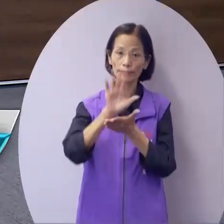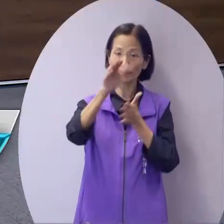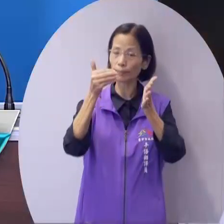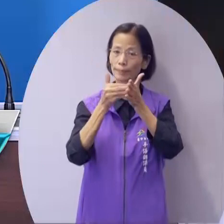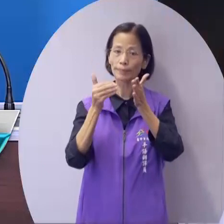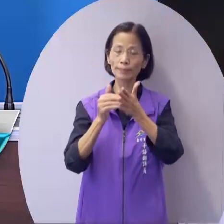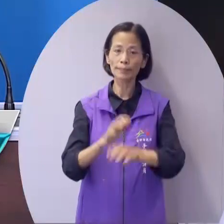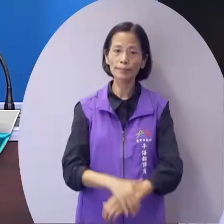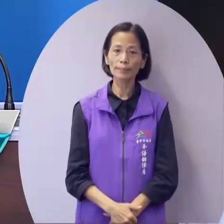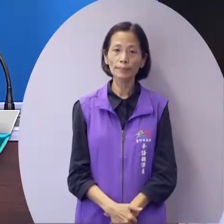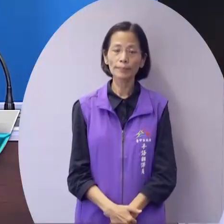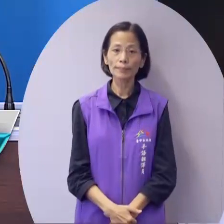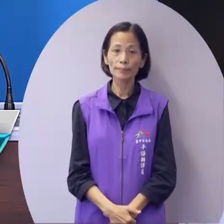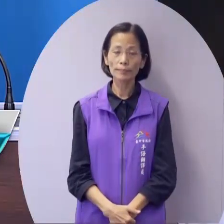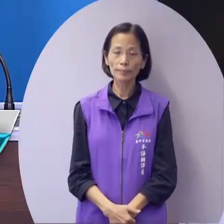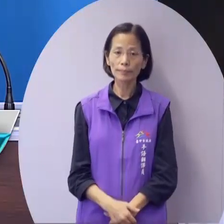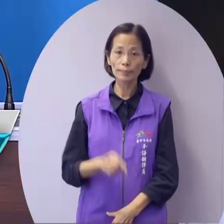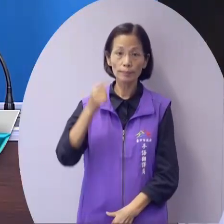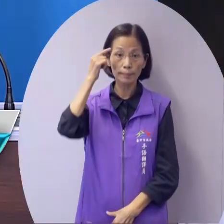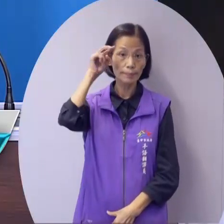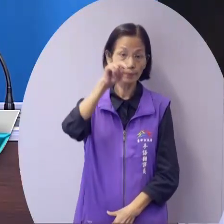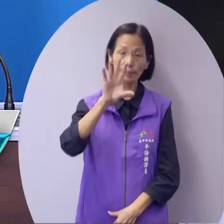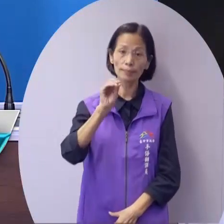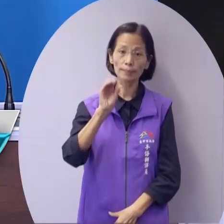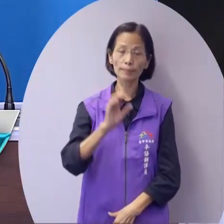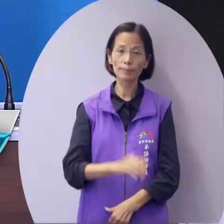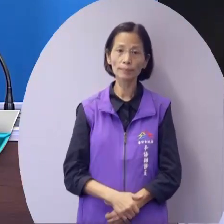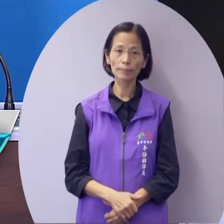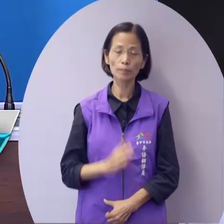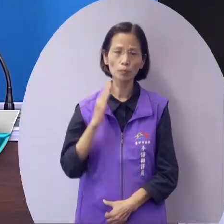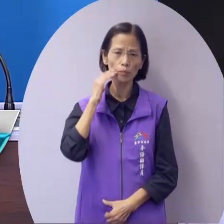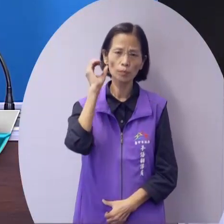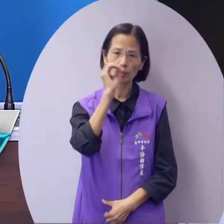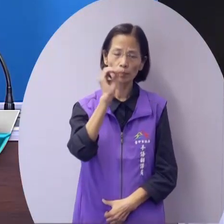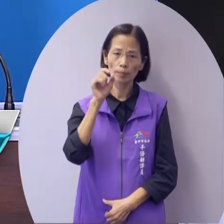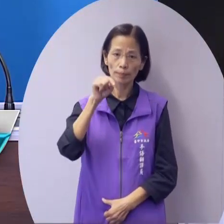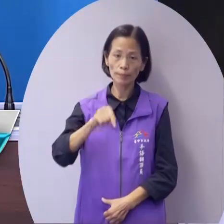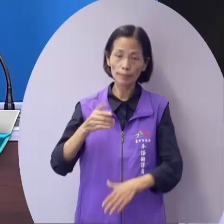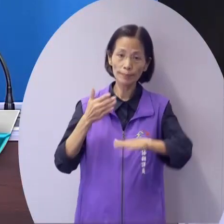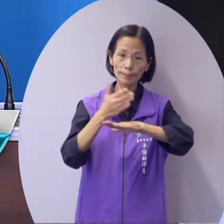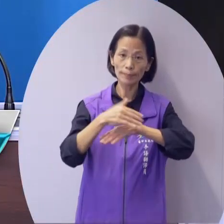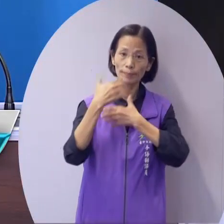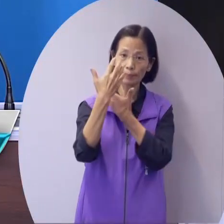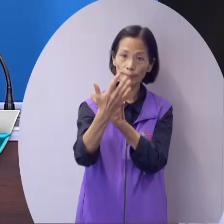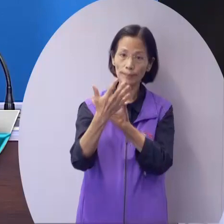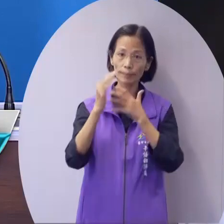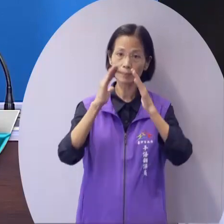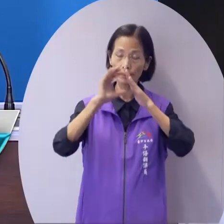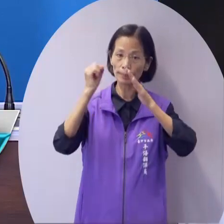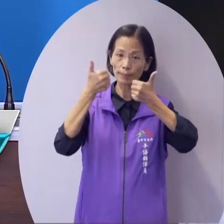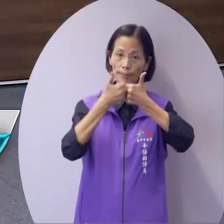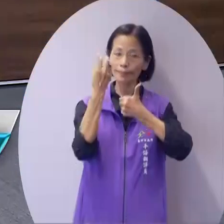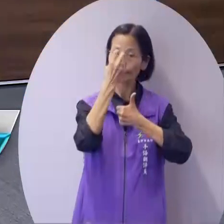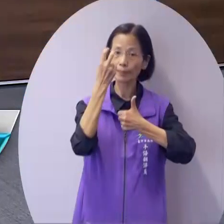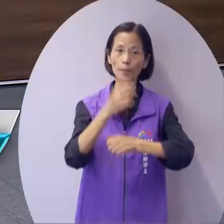议。 请问大家有没有意见？如果没有意见的话，本案通过，送请台中市议会审